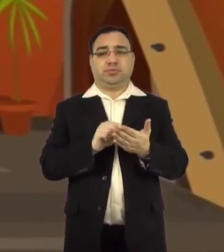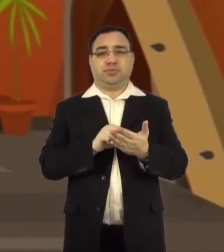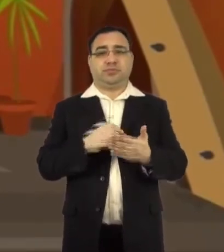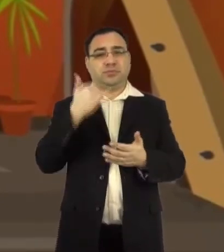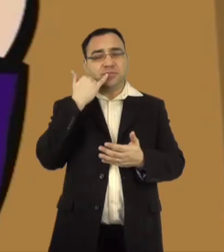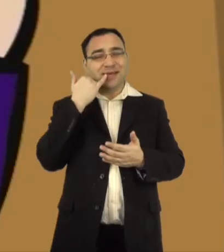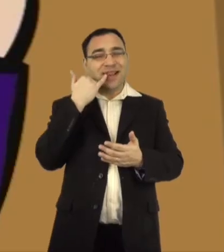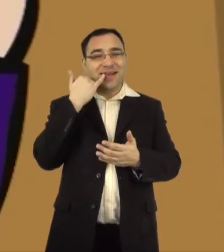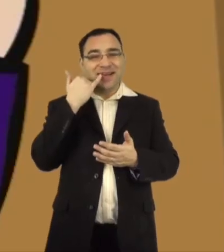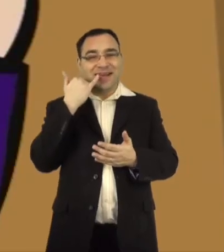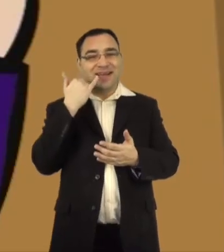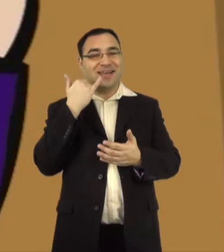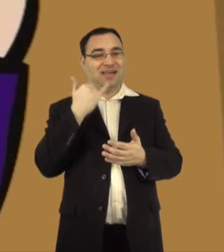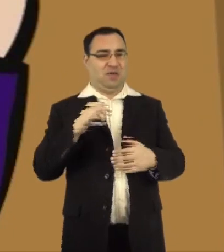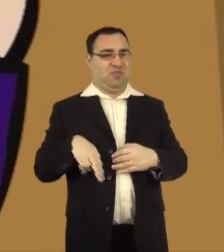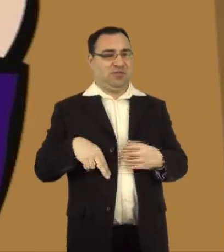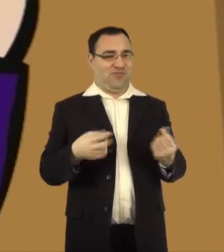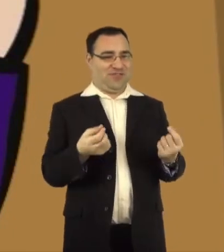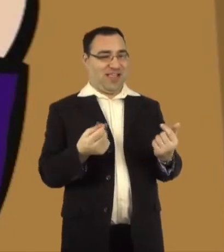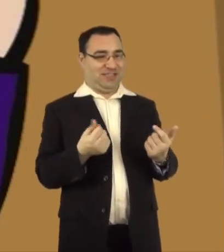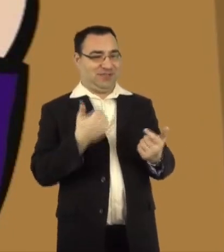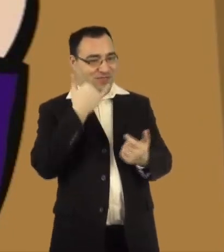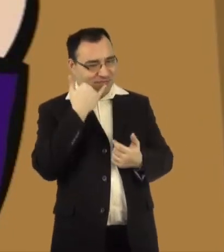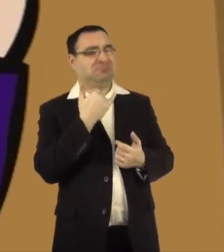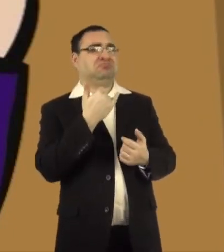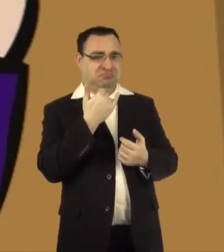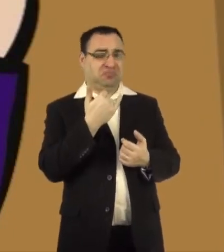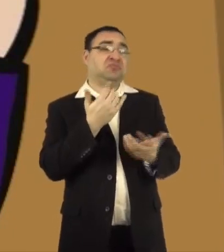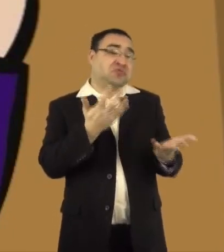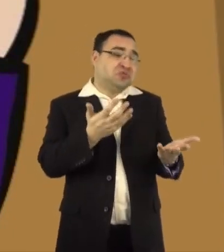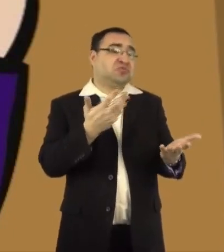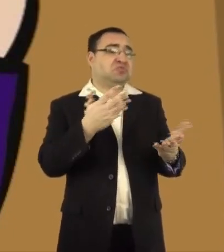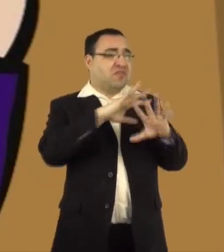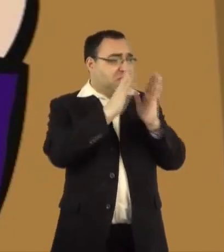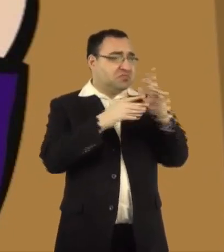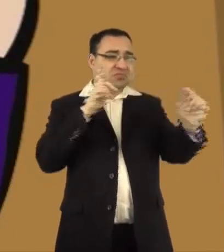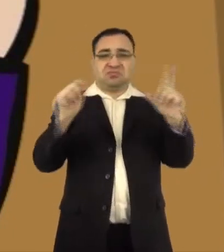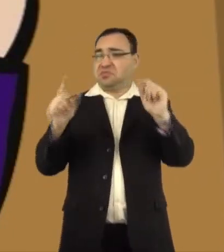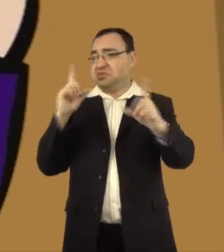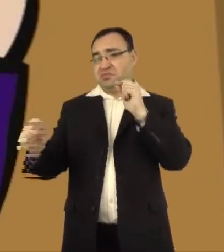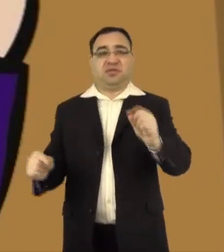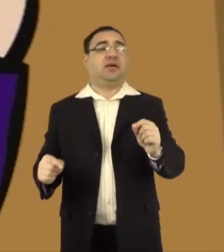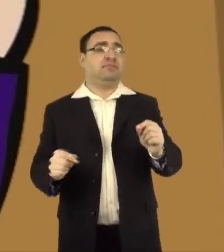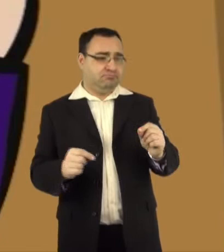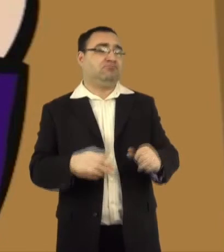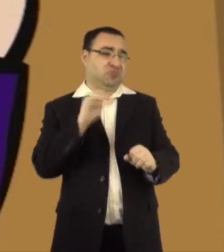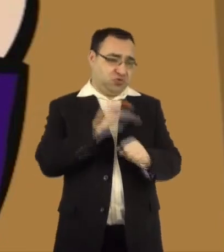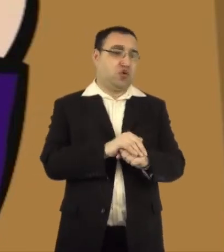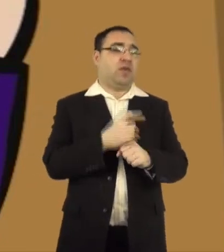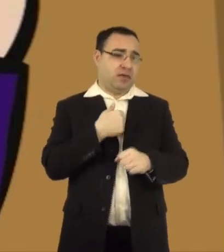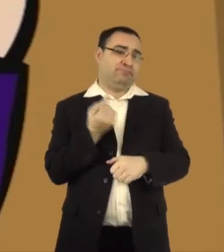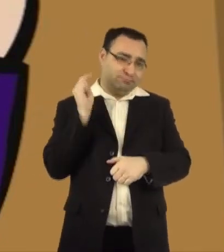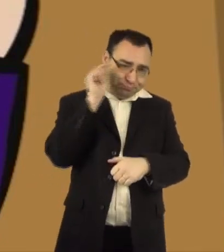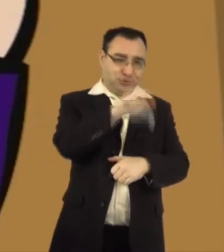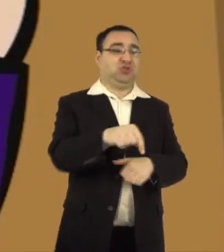Ojej. Halo, tu minister finansów. Wie pan, skoro już wszyscy poszli, to powiem panu, że